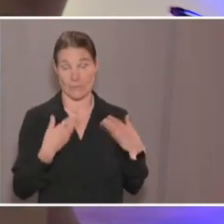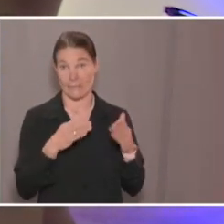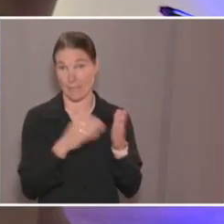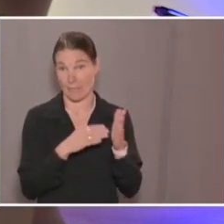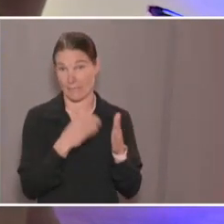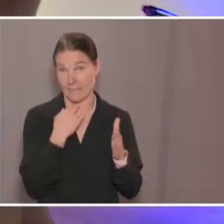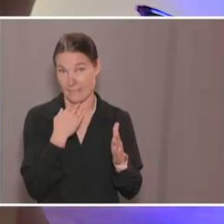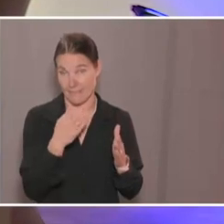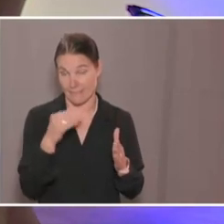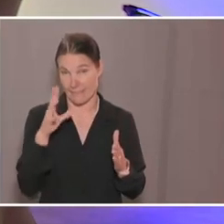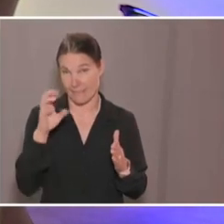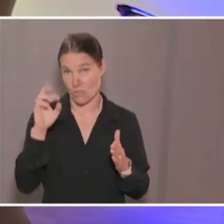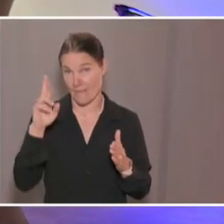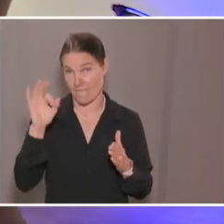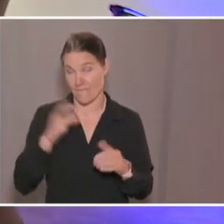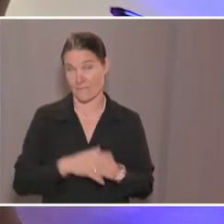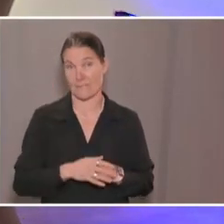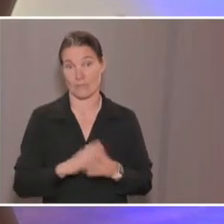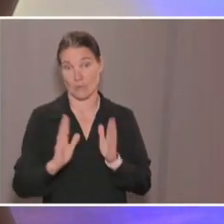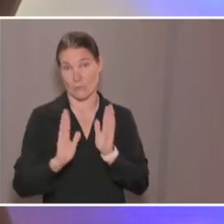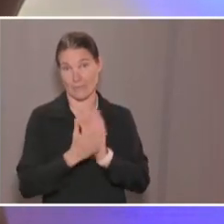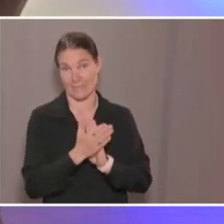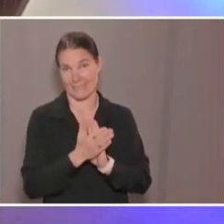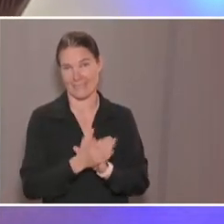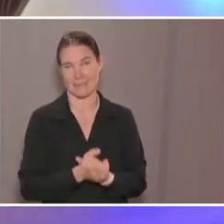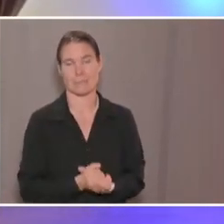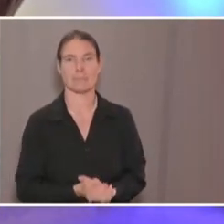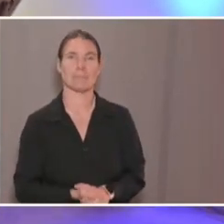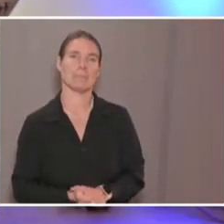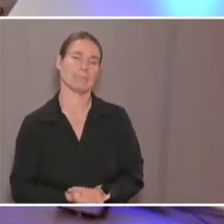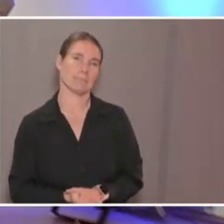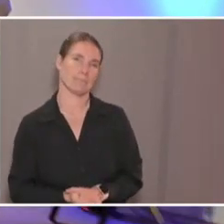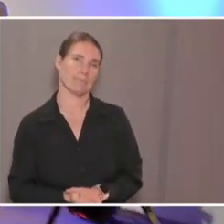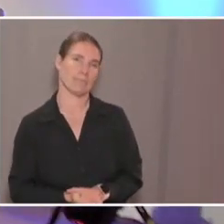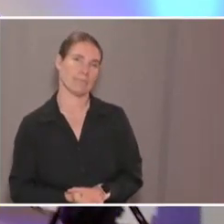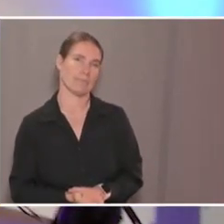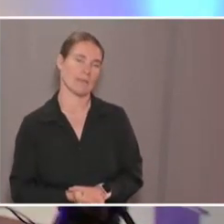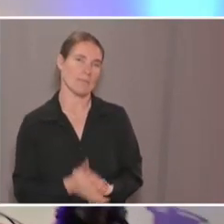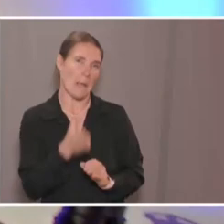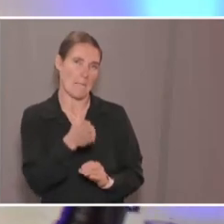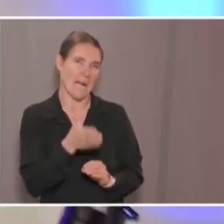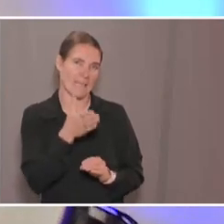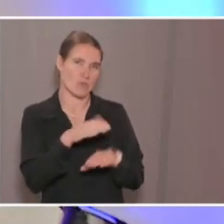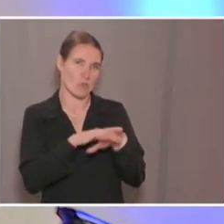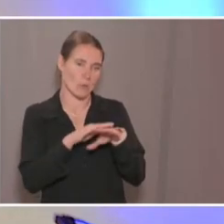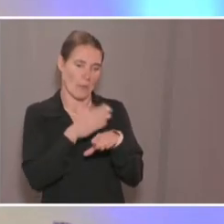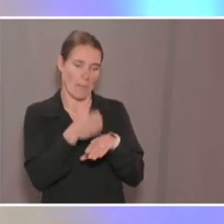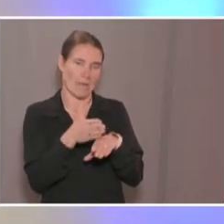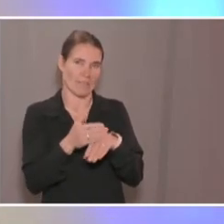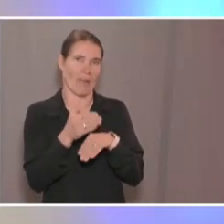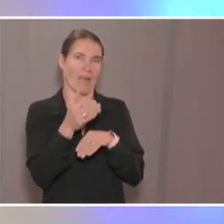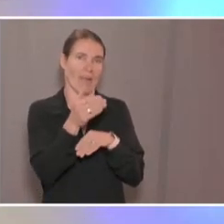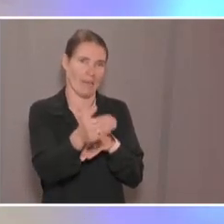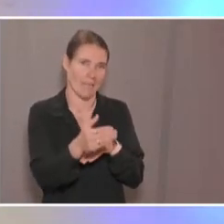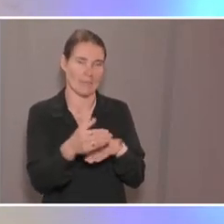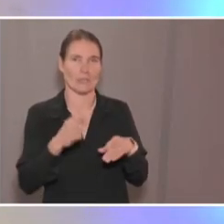sein. Es ist wirklich ja sehr kurzfristig, dass ich herkonnte. Ich muss mich entschuldigen, dass es wegen der Bahn nicht zeitig hingehauen hat. Ich freue mich aber sehr auf